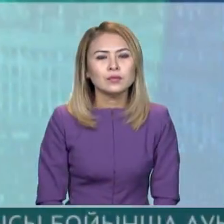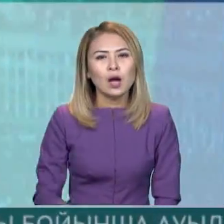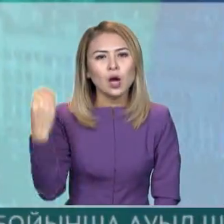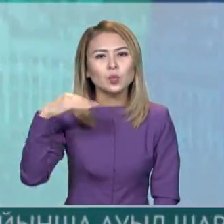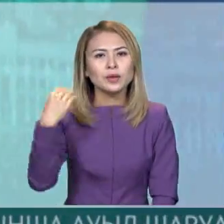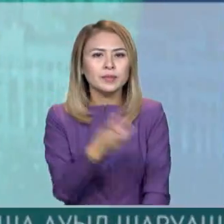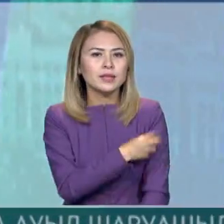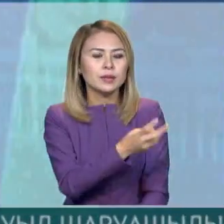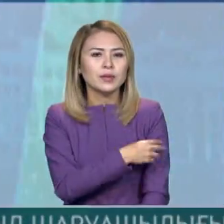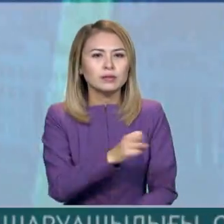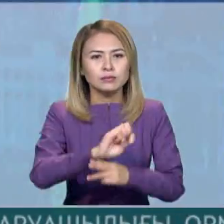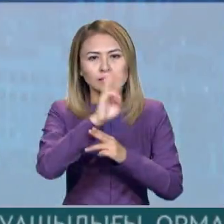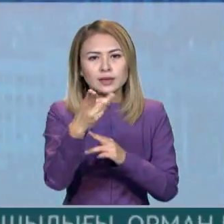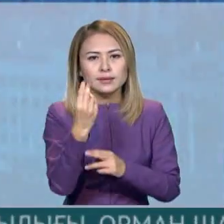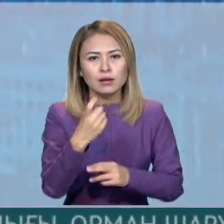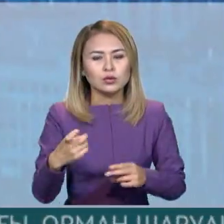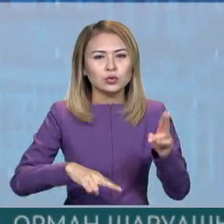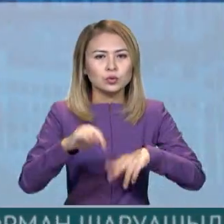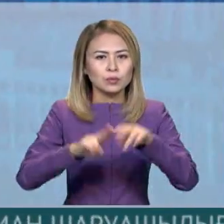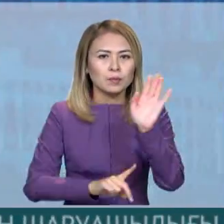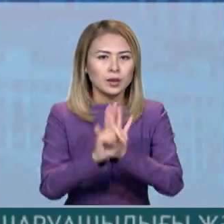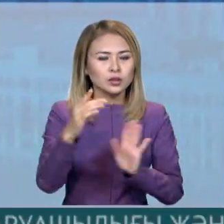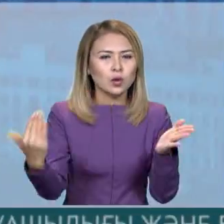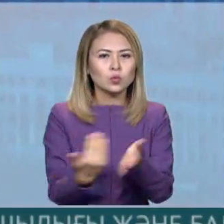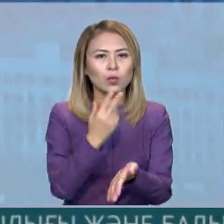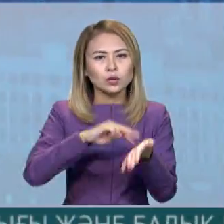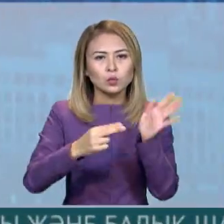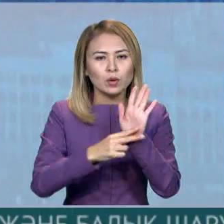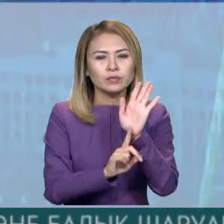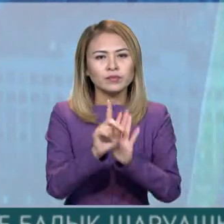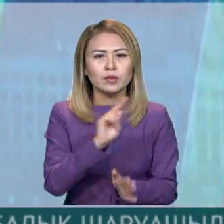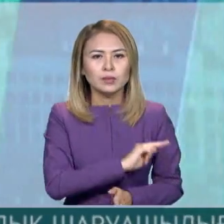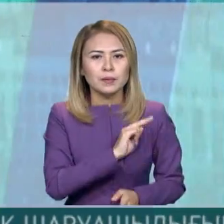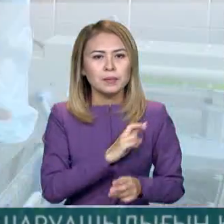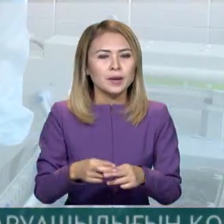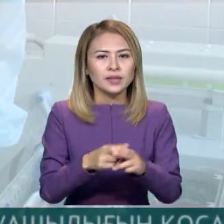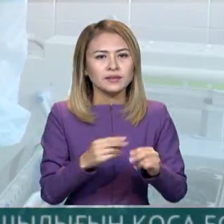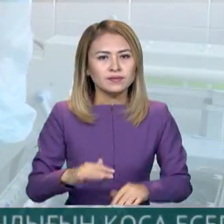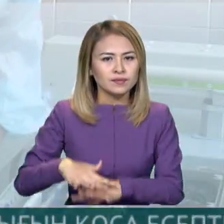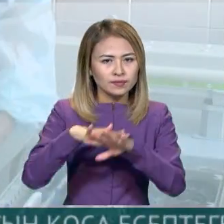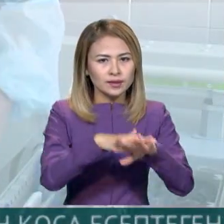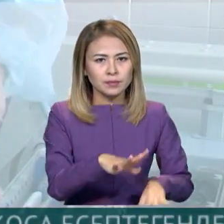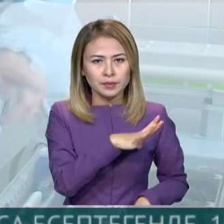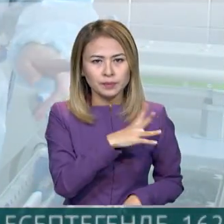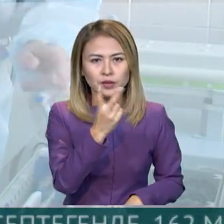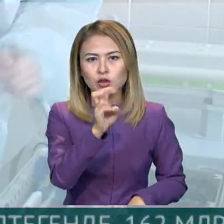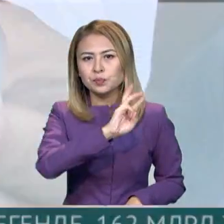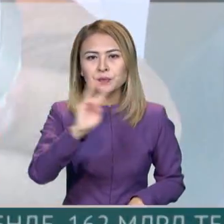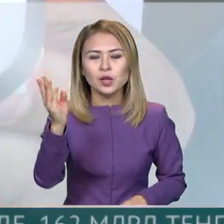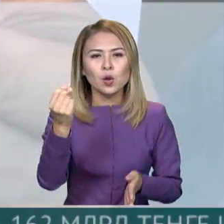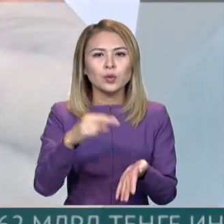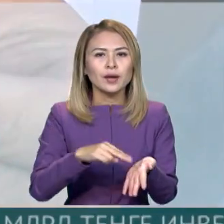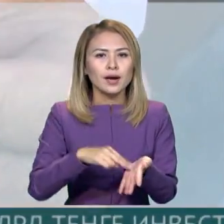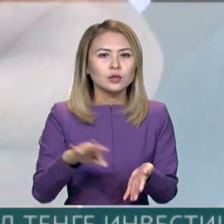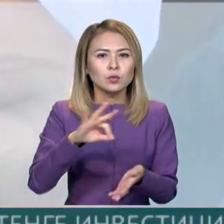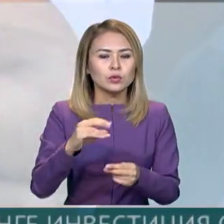Ал Ақтөбеде медициналық жабдықтар цехының құрылысы басталды. Жаңа жобаны жүзеге асыруға Беларусь инвесторлары кіріскен. Инвесторлар 200